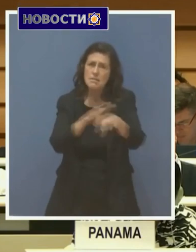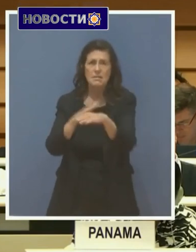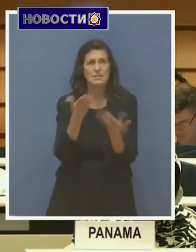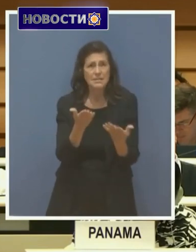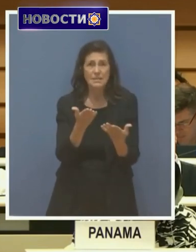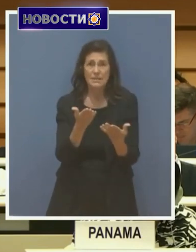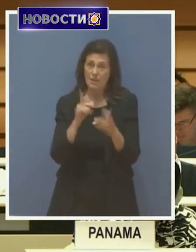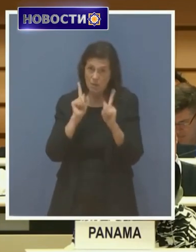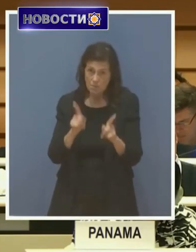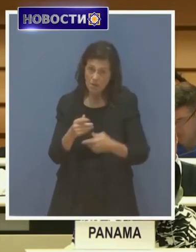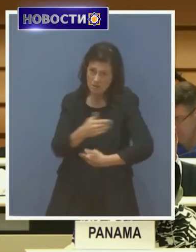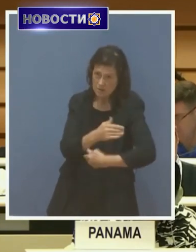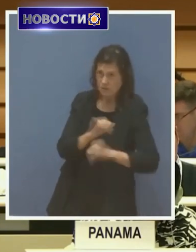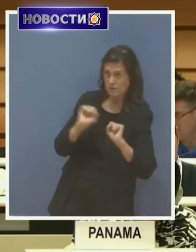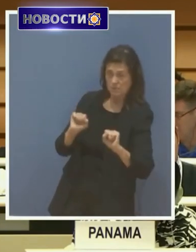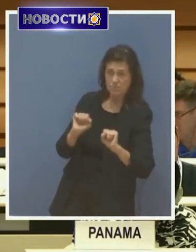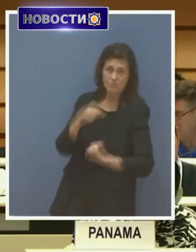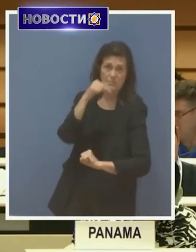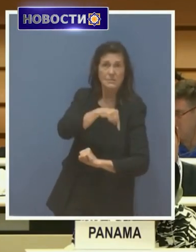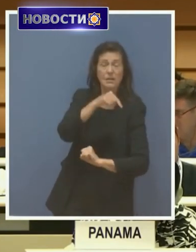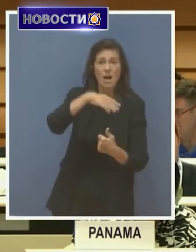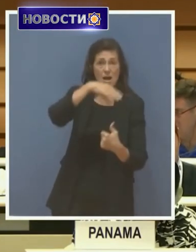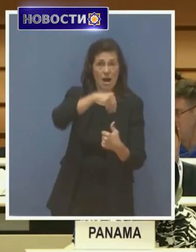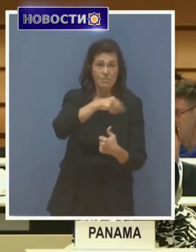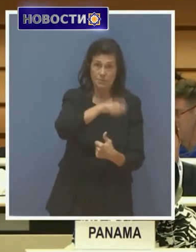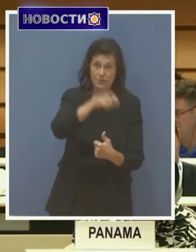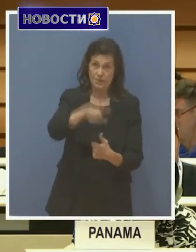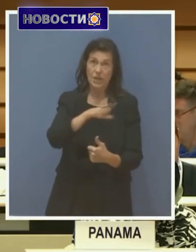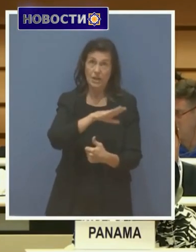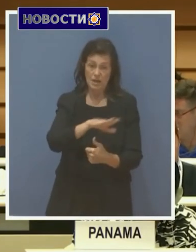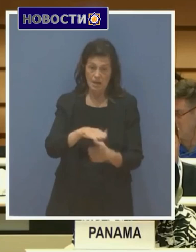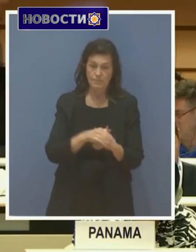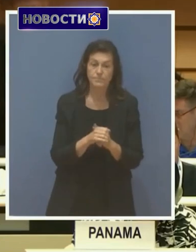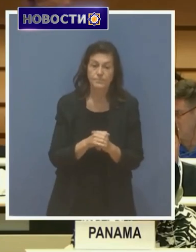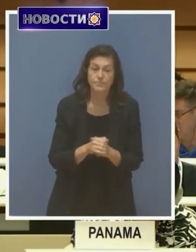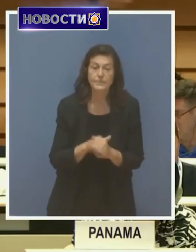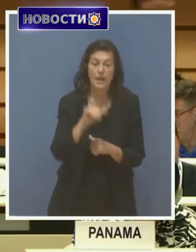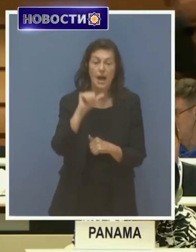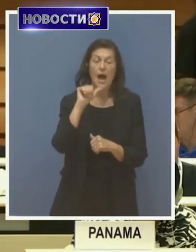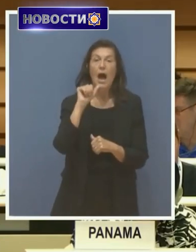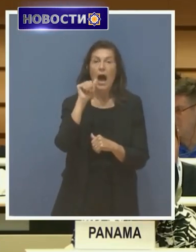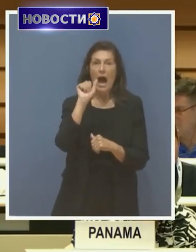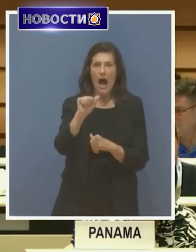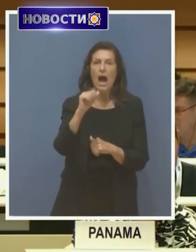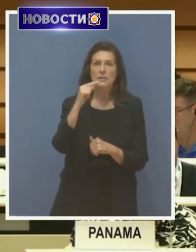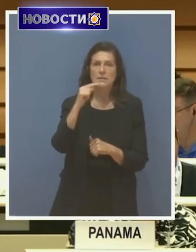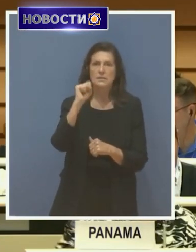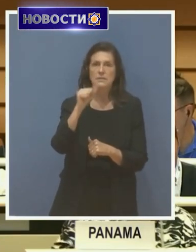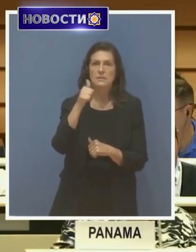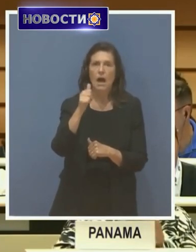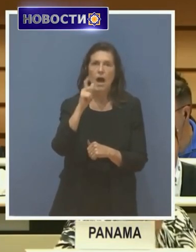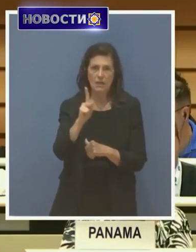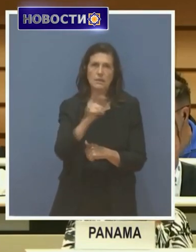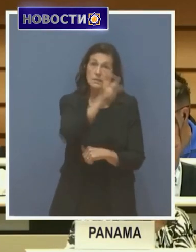физического уничтожения, потери родины, этнических чисток, лишения родины и своей земли. Ситуация усугубляется с каждым днем. Жизнь людей